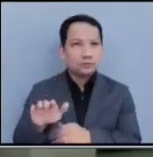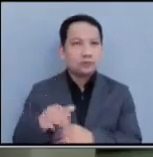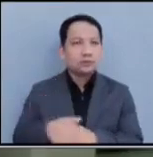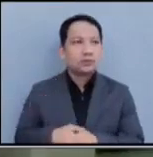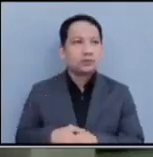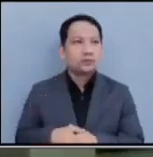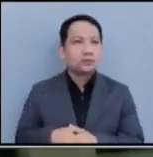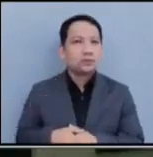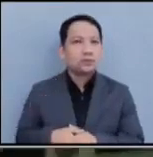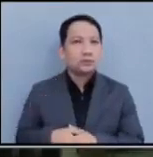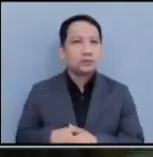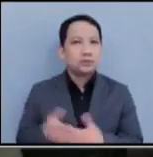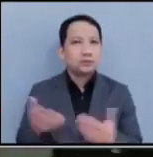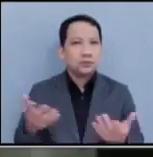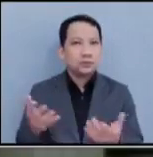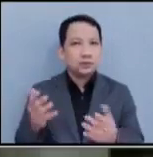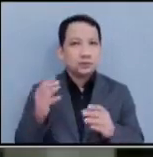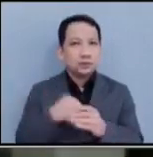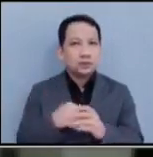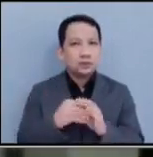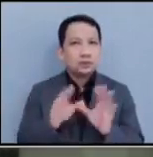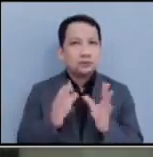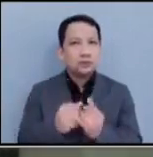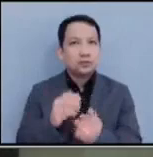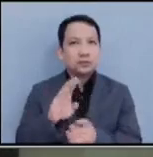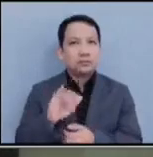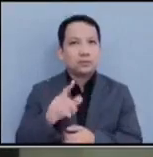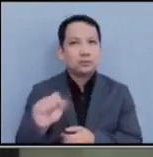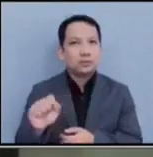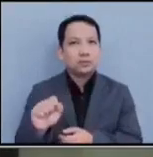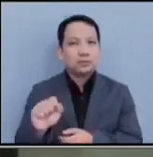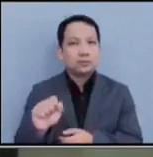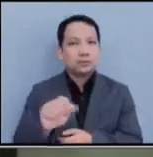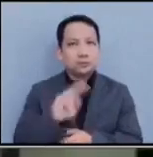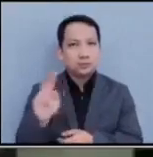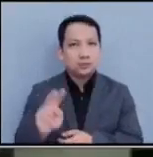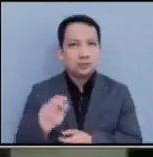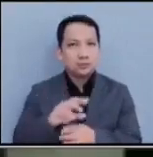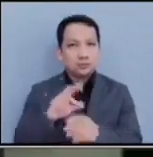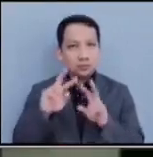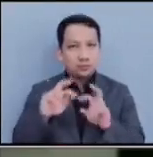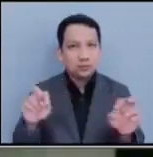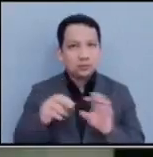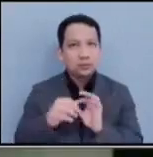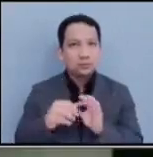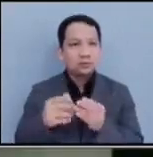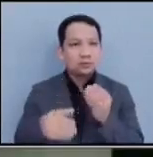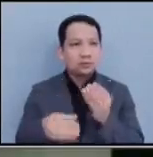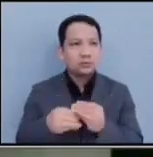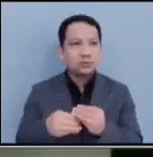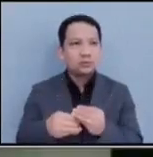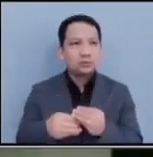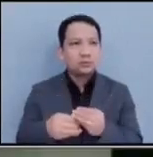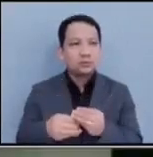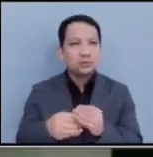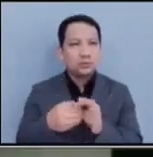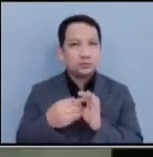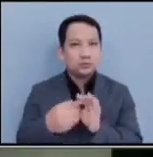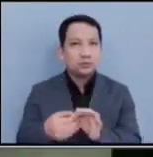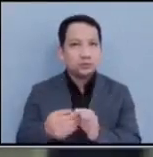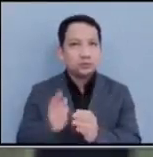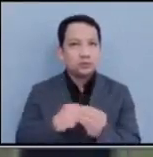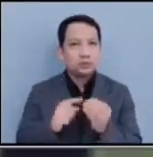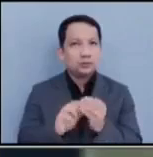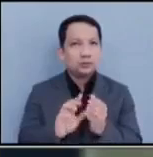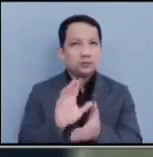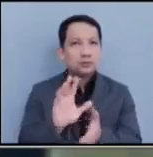sa barangay Bagbag, Novaliches, Quezon City. Lumalabas sa aming investigasyon, itong sospek at saka yung biktima is